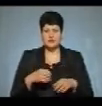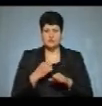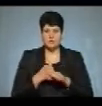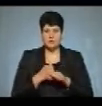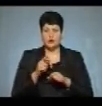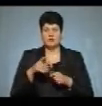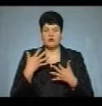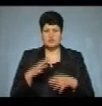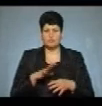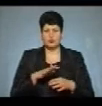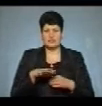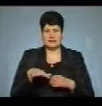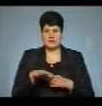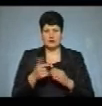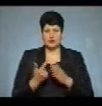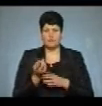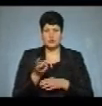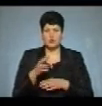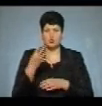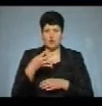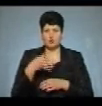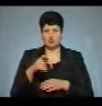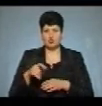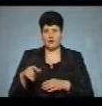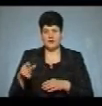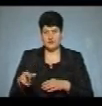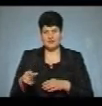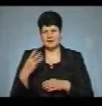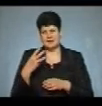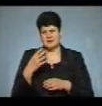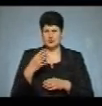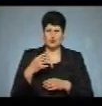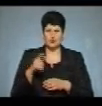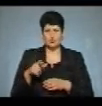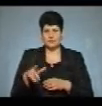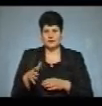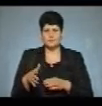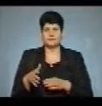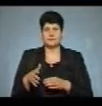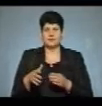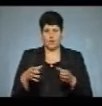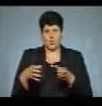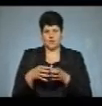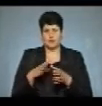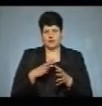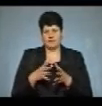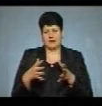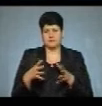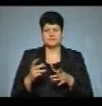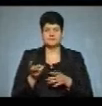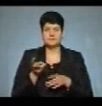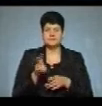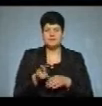на території. Що знову зайшло 40 чоловік, 30 чи 40 чоловік, ну, кучка була велика, зайшли на